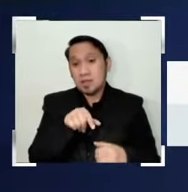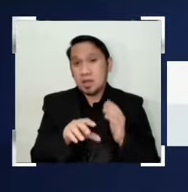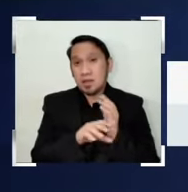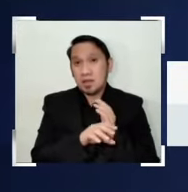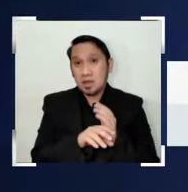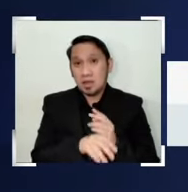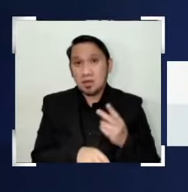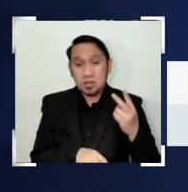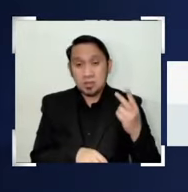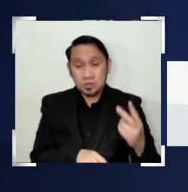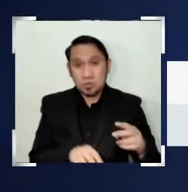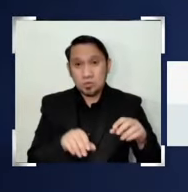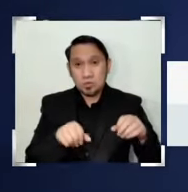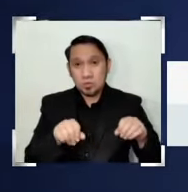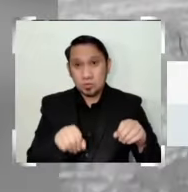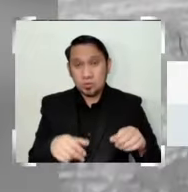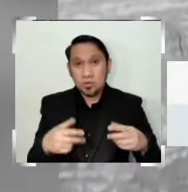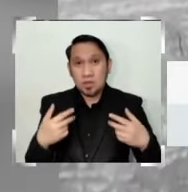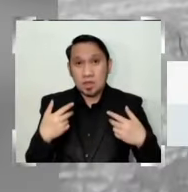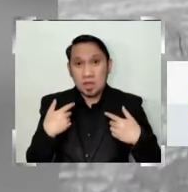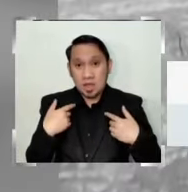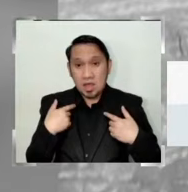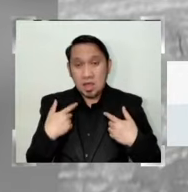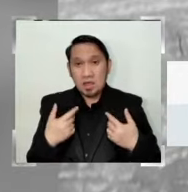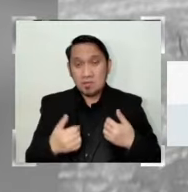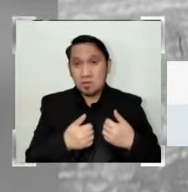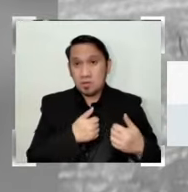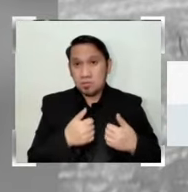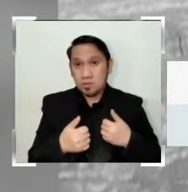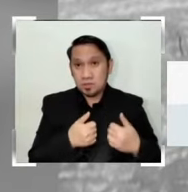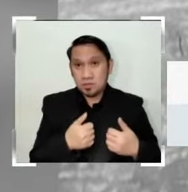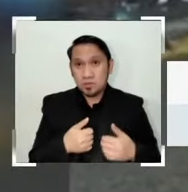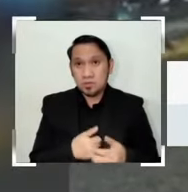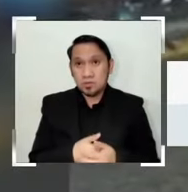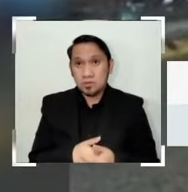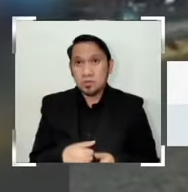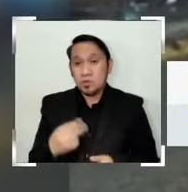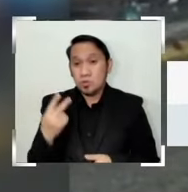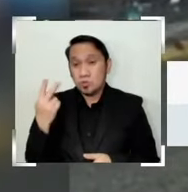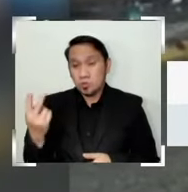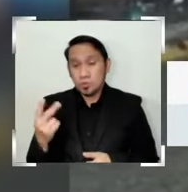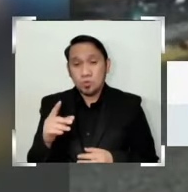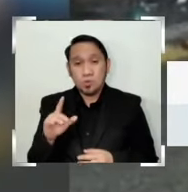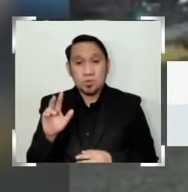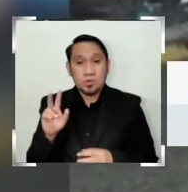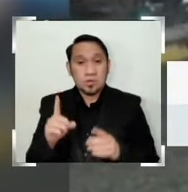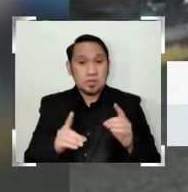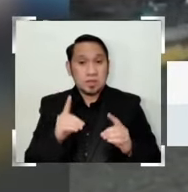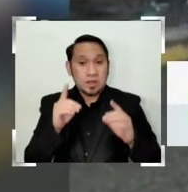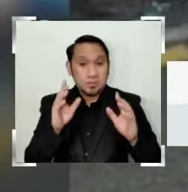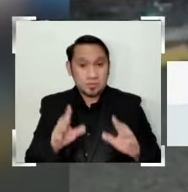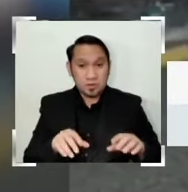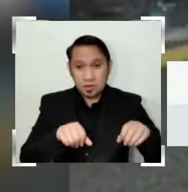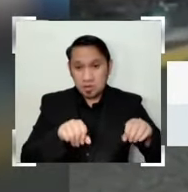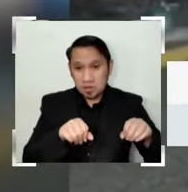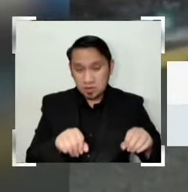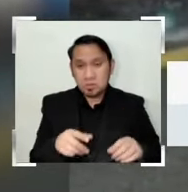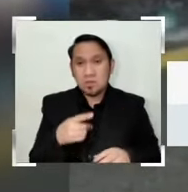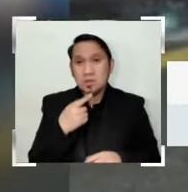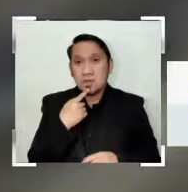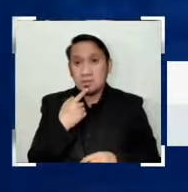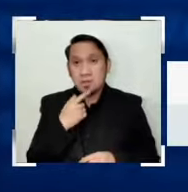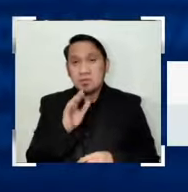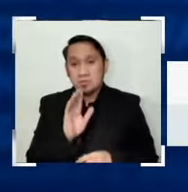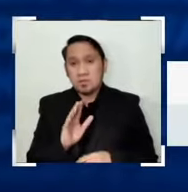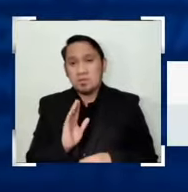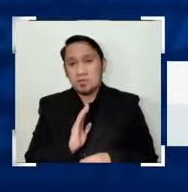kalahok sa isang Endurance Challenge. Sugatan ang dalawang rider pero ayon sa mga polis, maayos na ang kanilang lagay